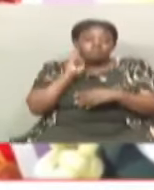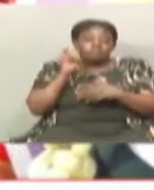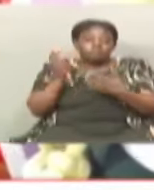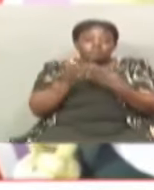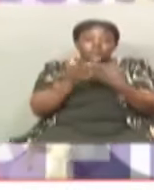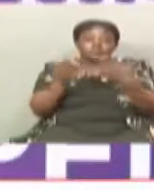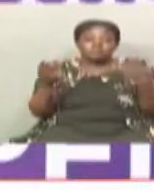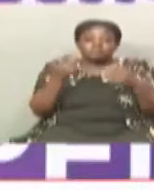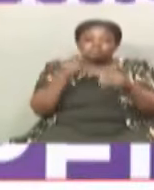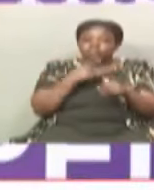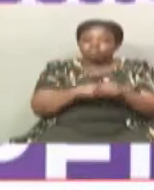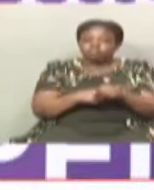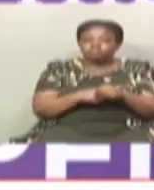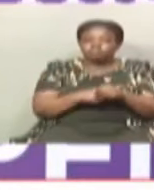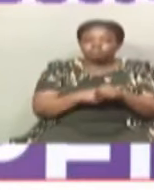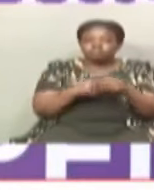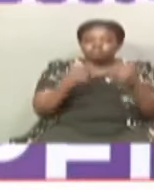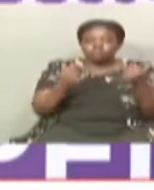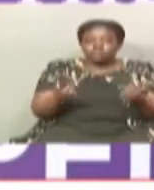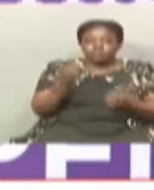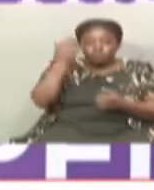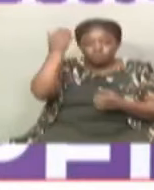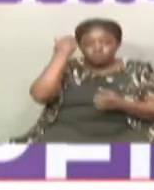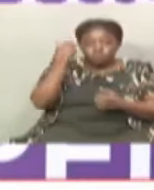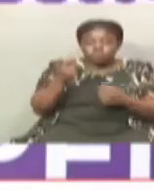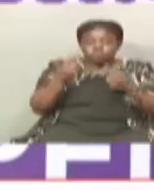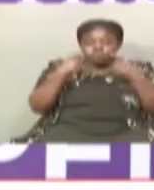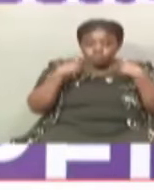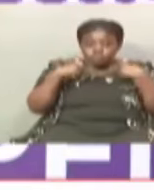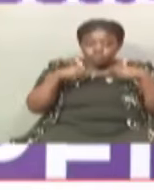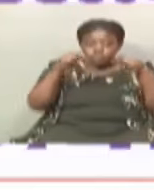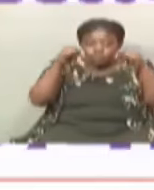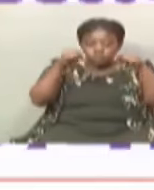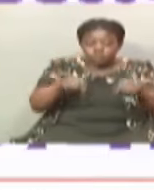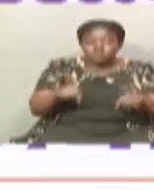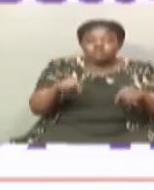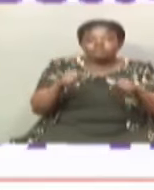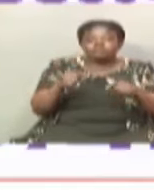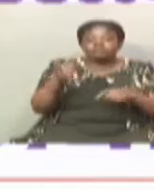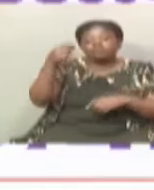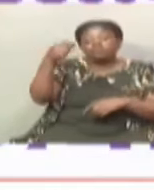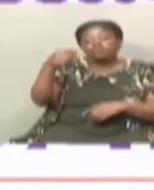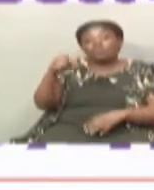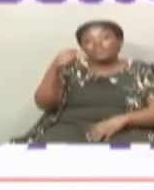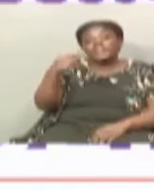essaawa yonna. I want to announce this very quarter